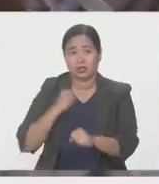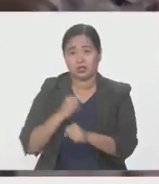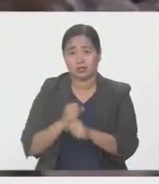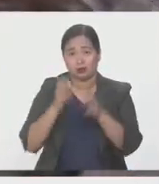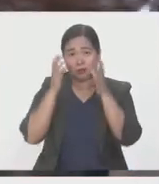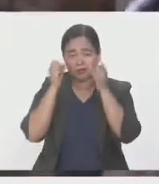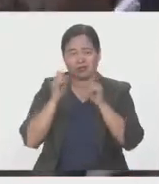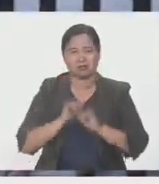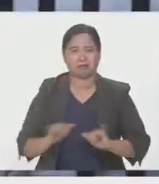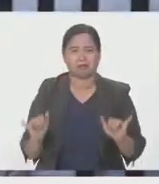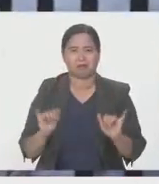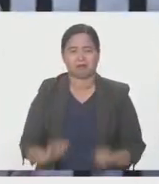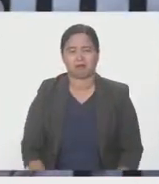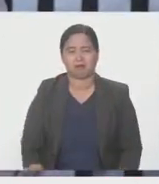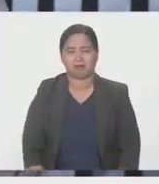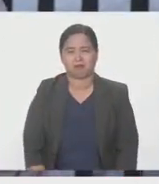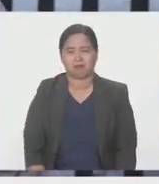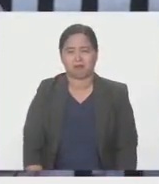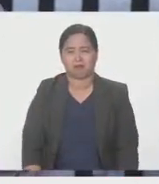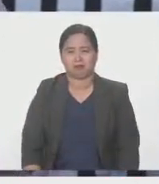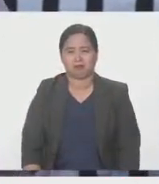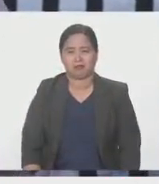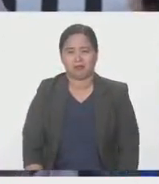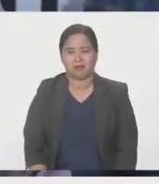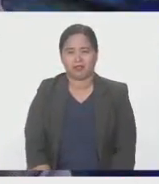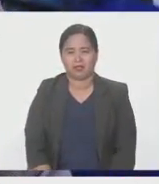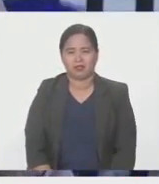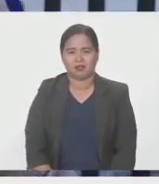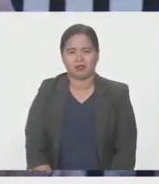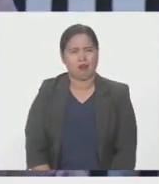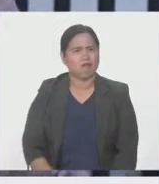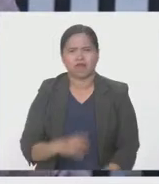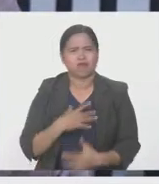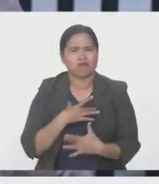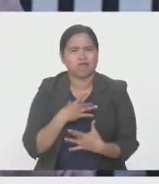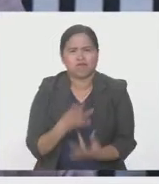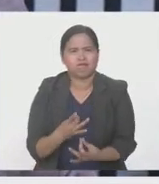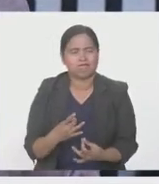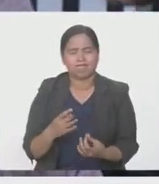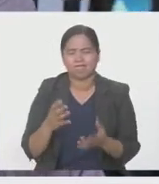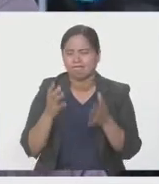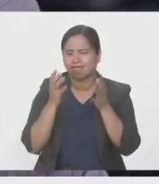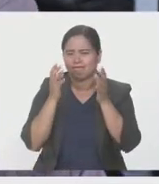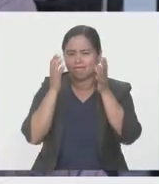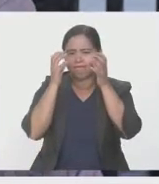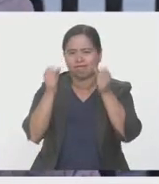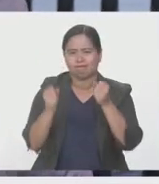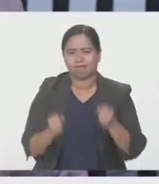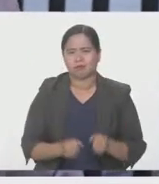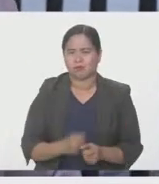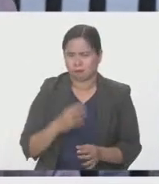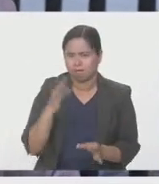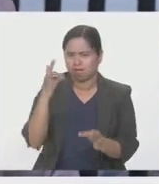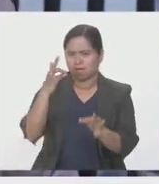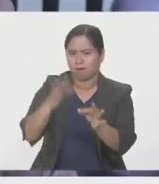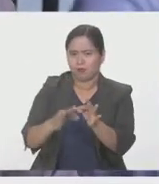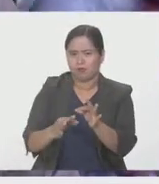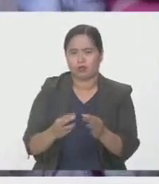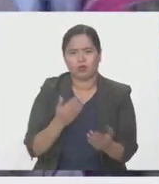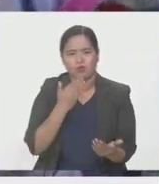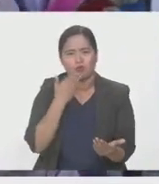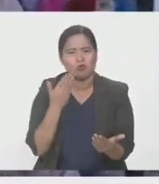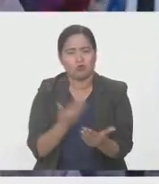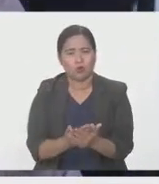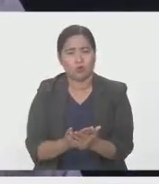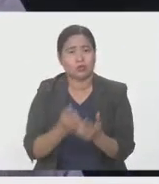Putin. А почему? Потому что мы любим своего президента, он нас устраивает, особенно